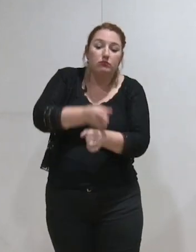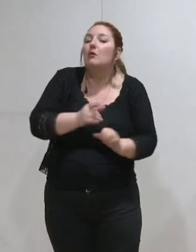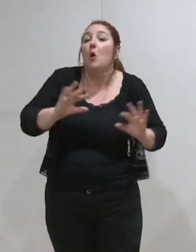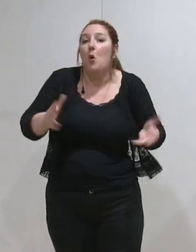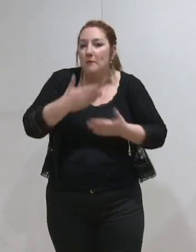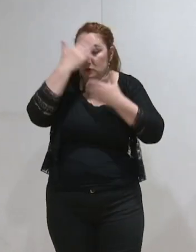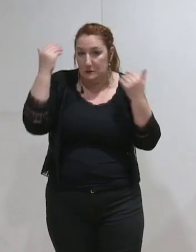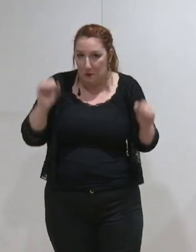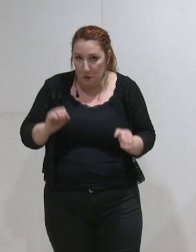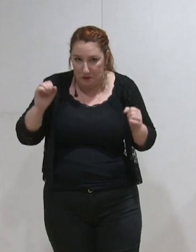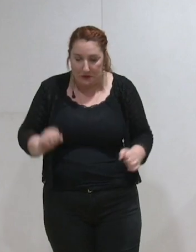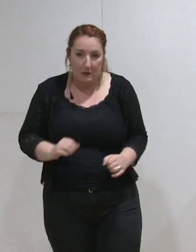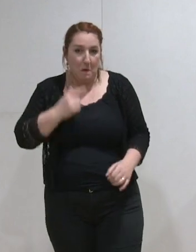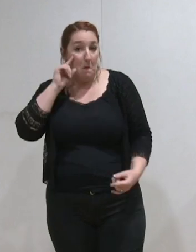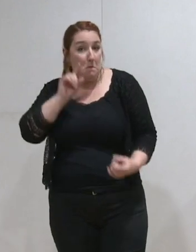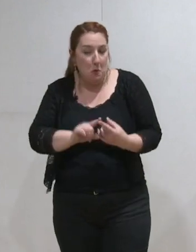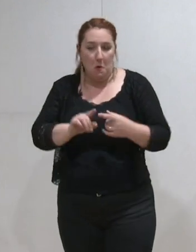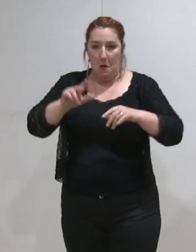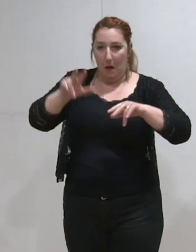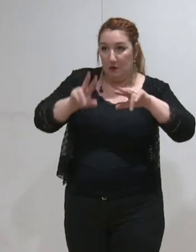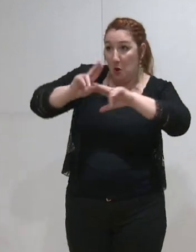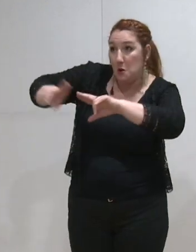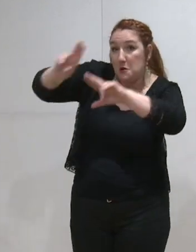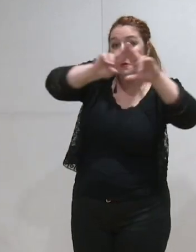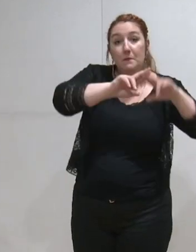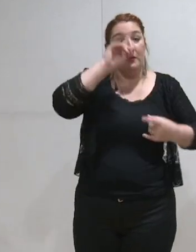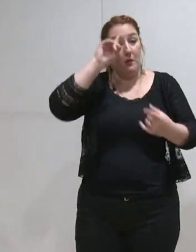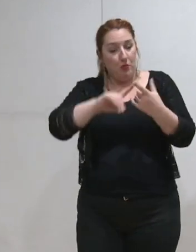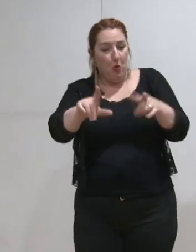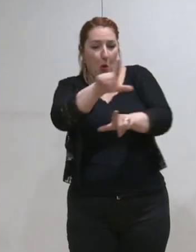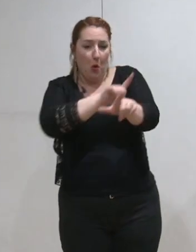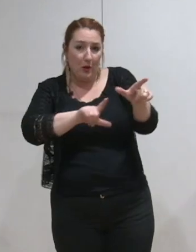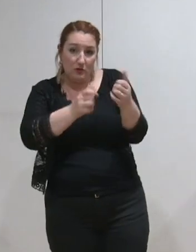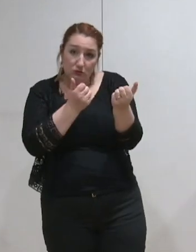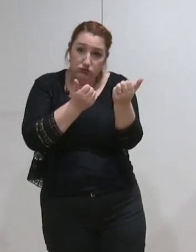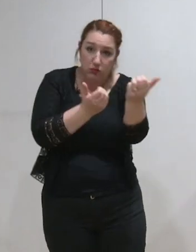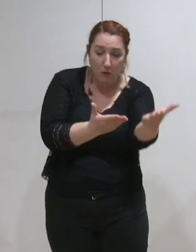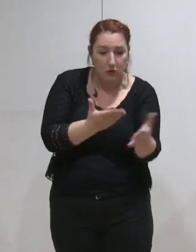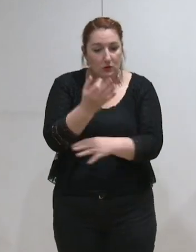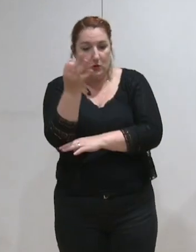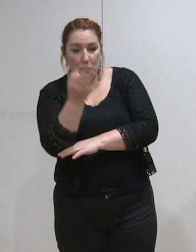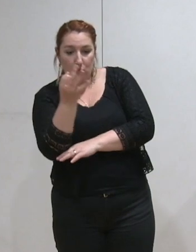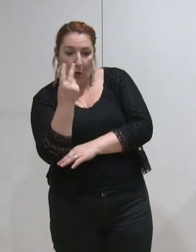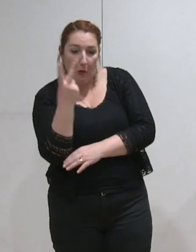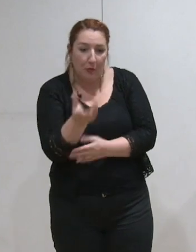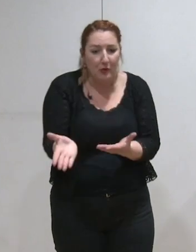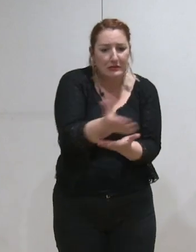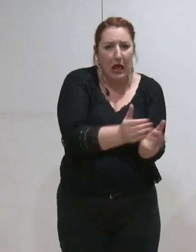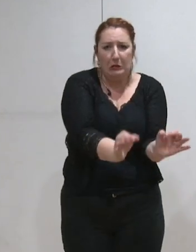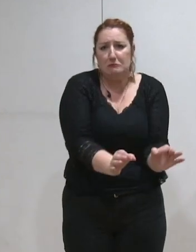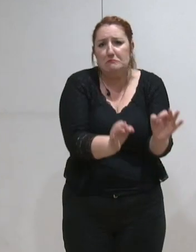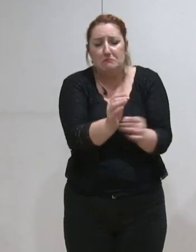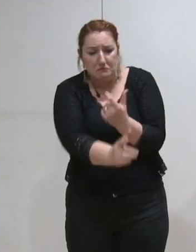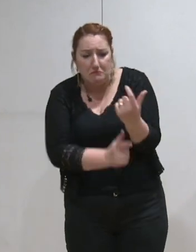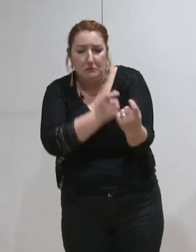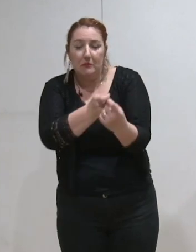l'on puisse rénover des logements pour pouvoir les louer à des taux qui seraient compatibles avec des ressources modestes et